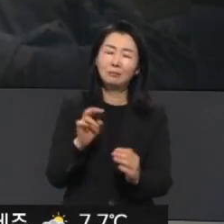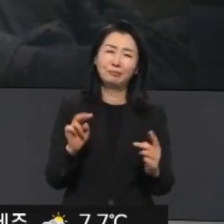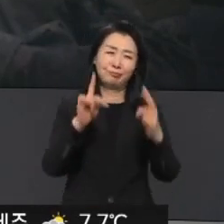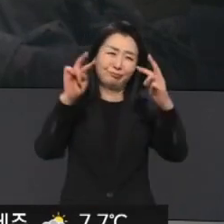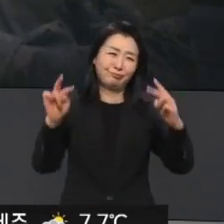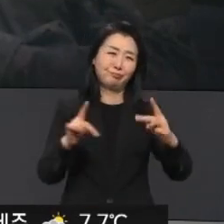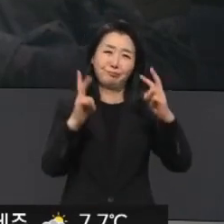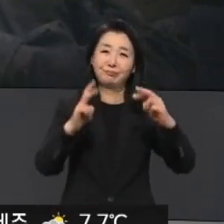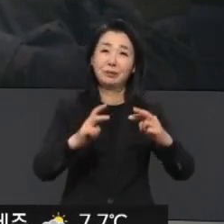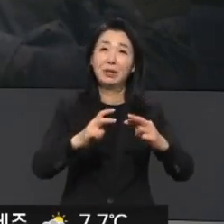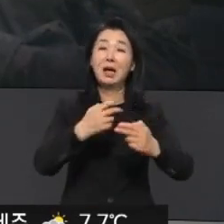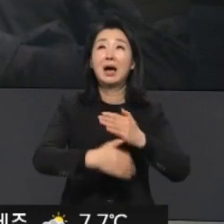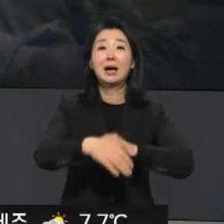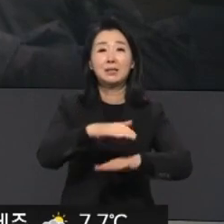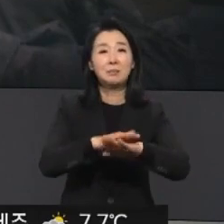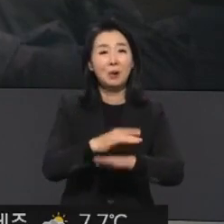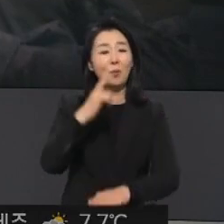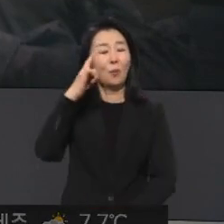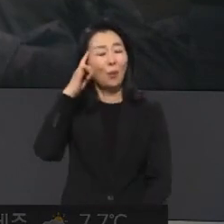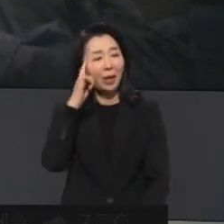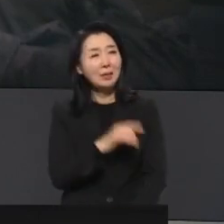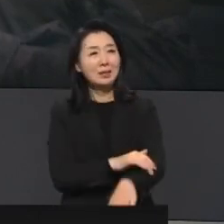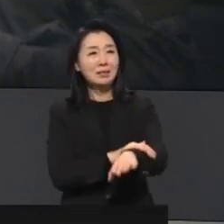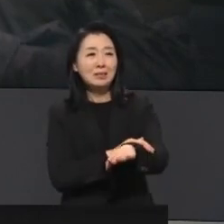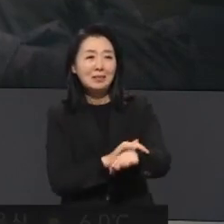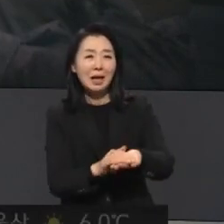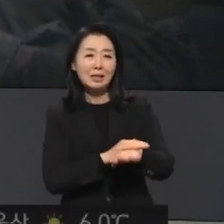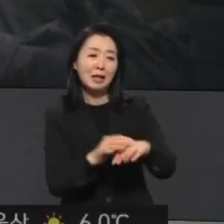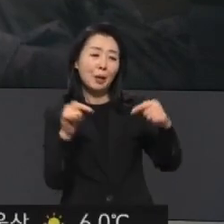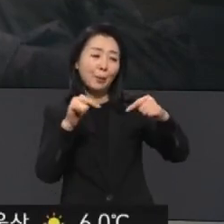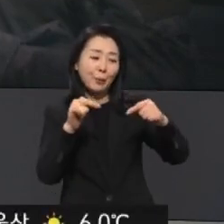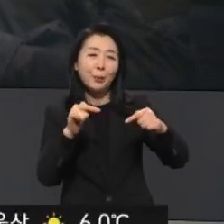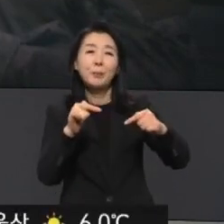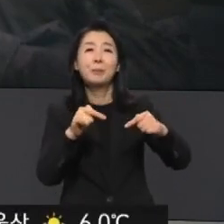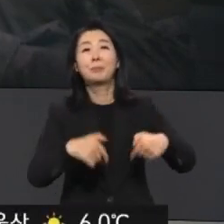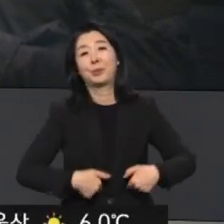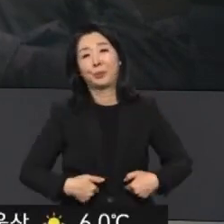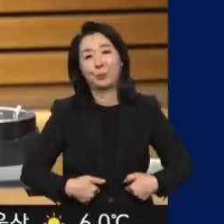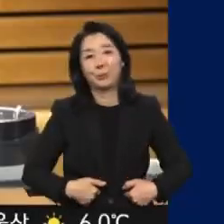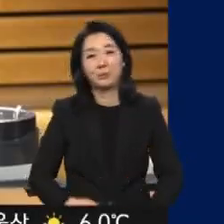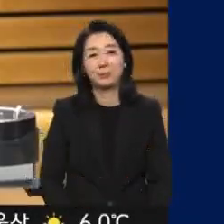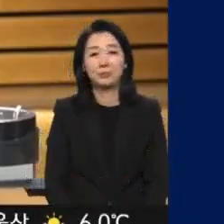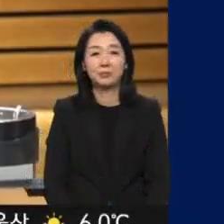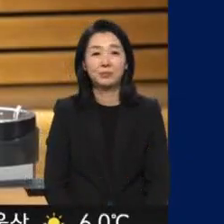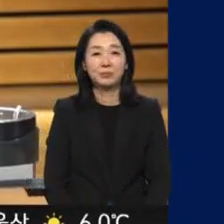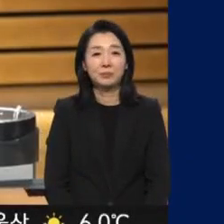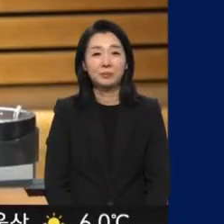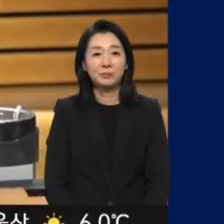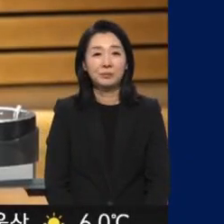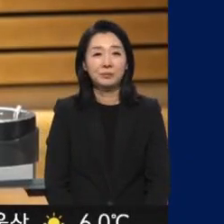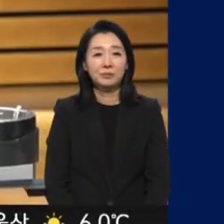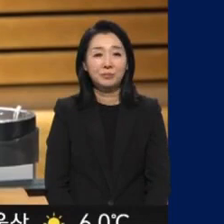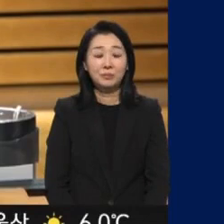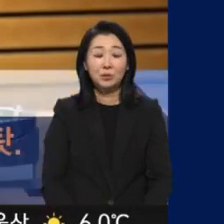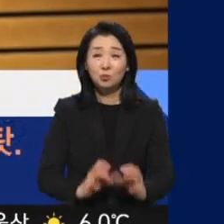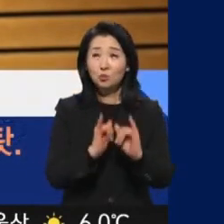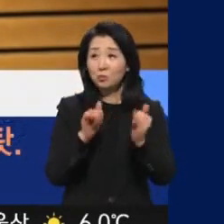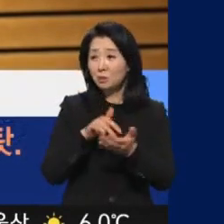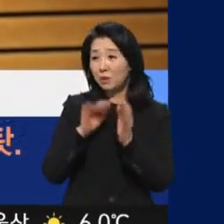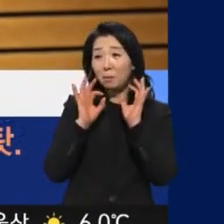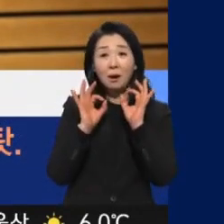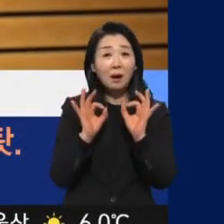을박으로 남기보다는 생산적인 논의 그리고 결과로 이어져야 하겠습니다. 국민들